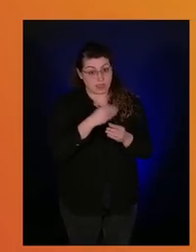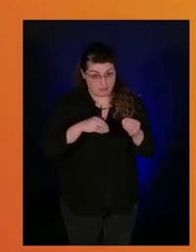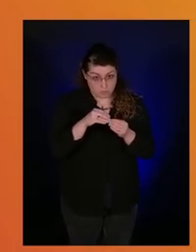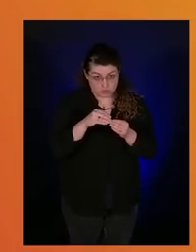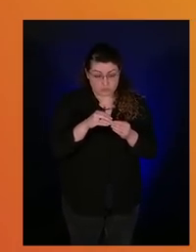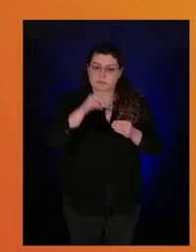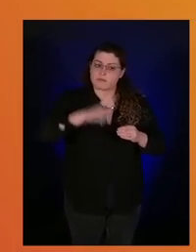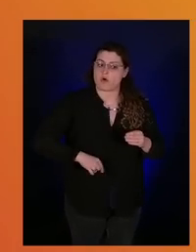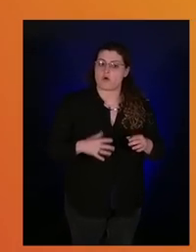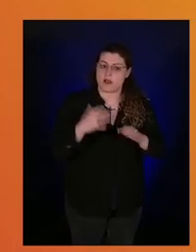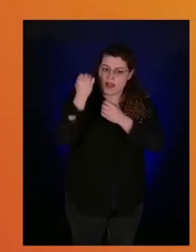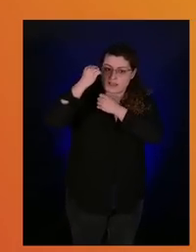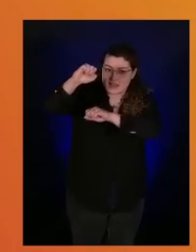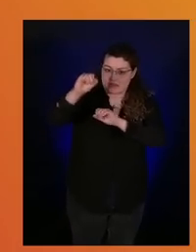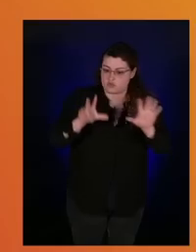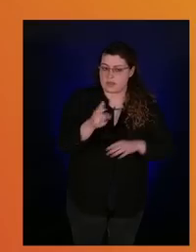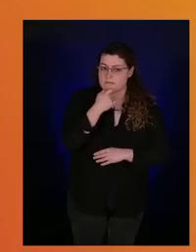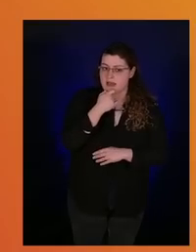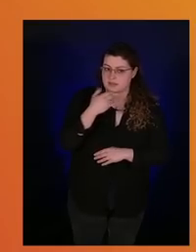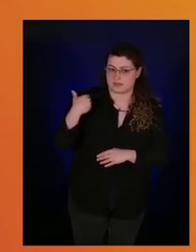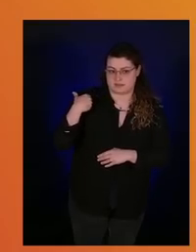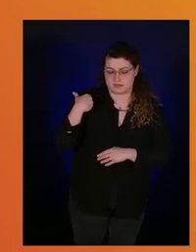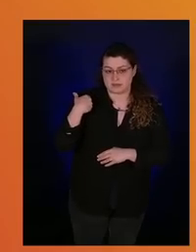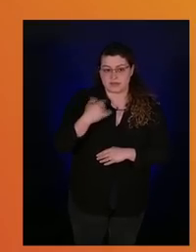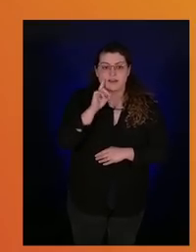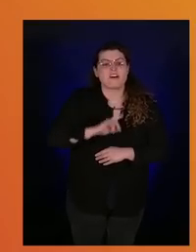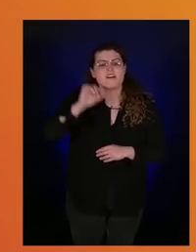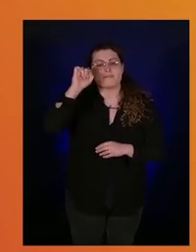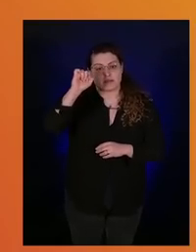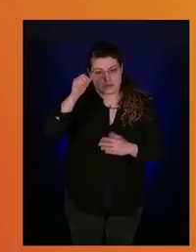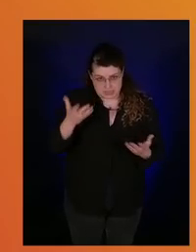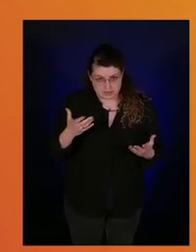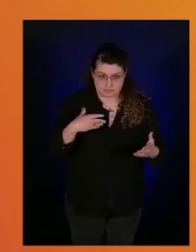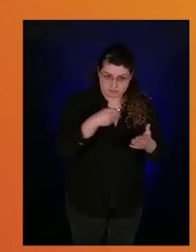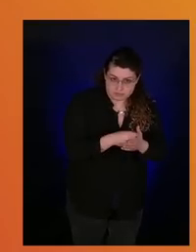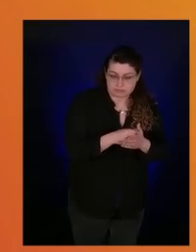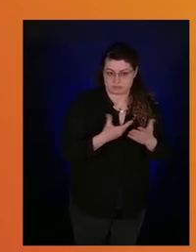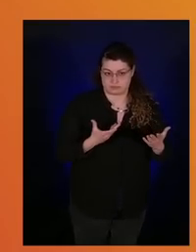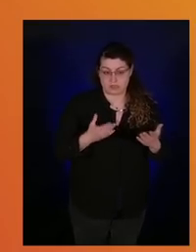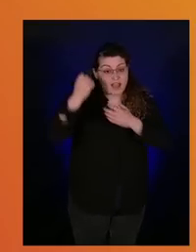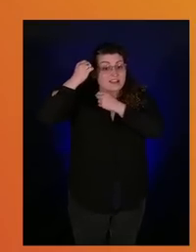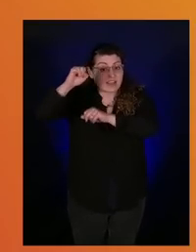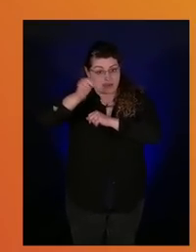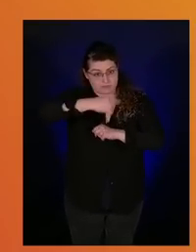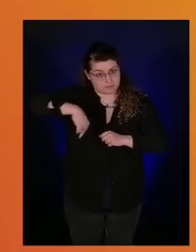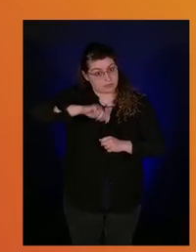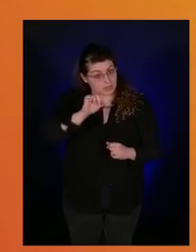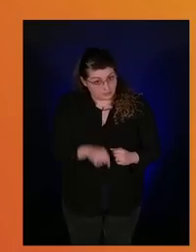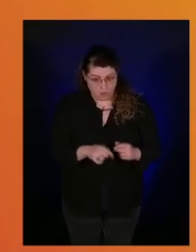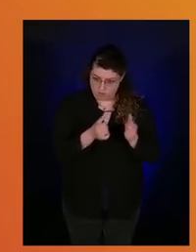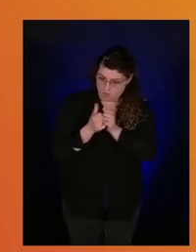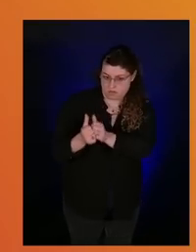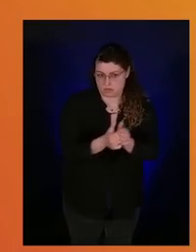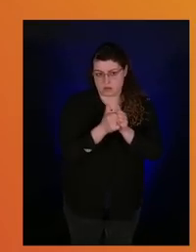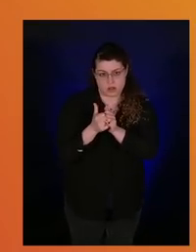la grève féministe du 8 mars, aujourd'hui ancrée dans le paysage des mobilisations, une grève que nous devons porter